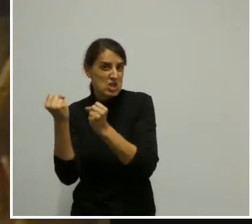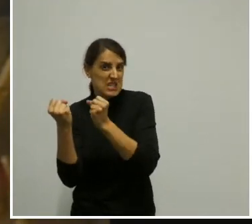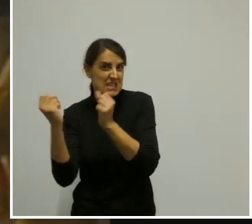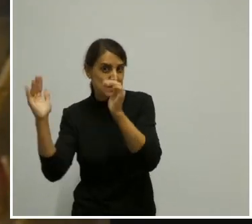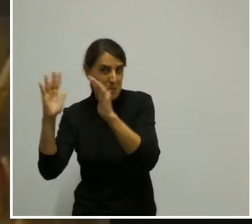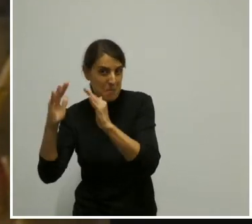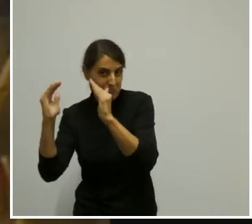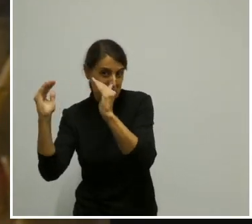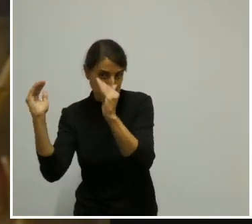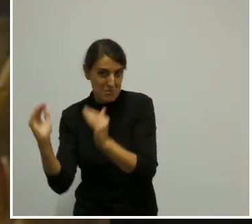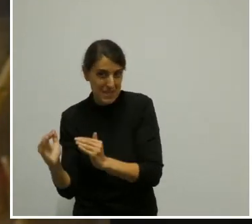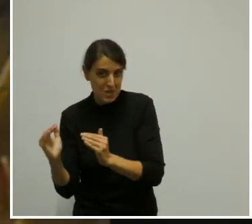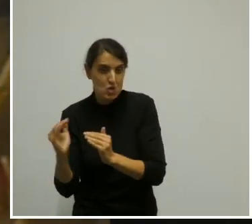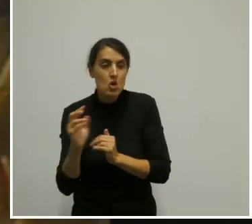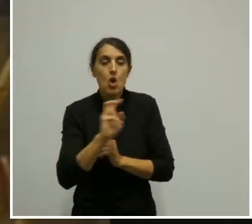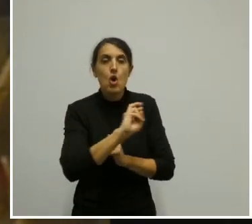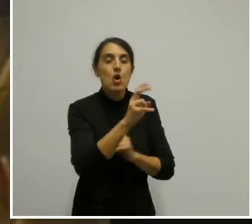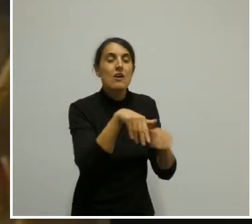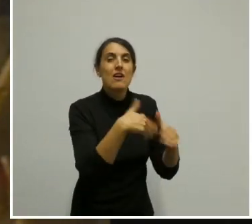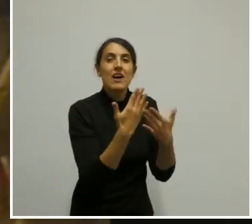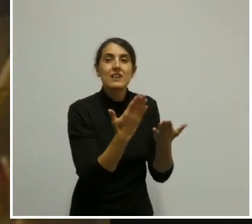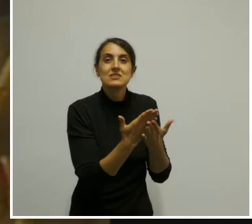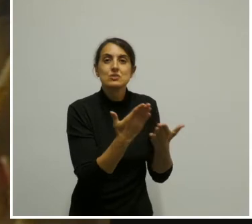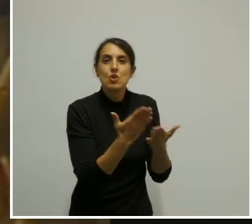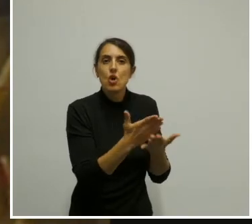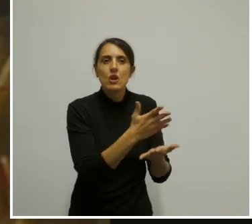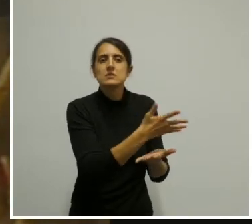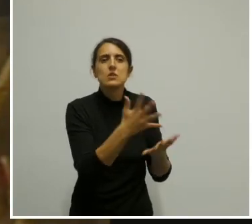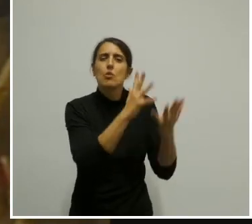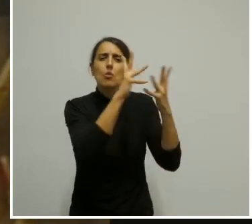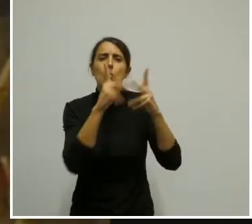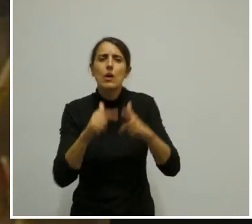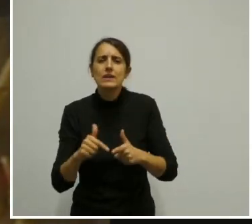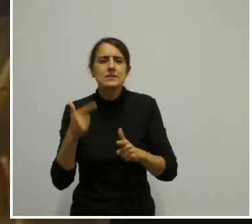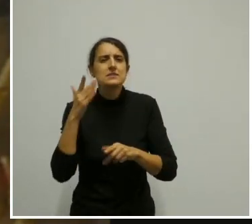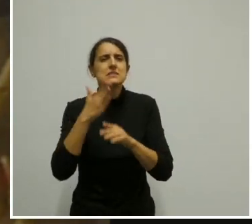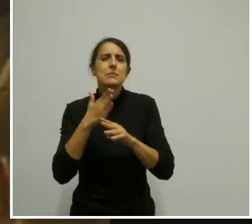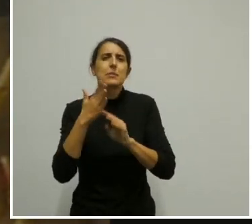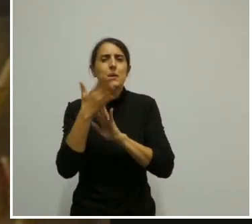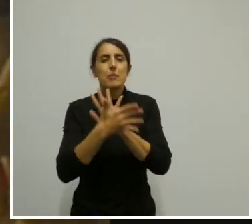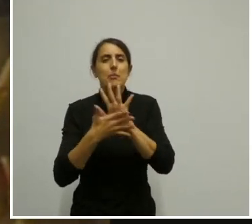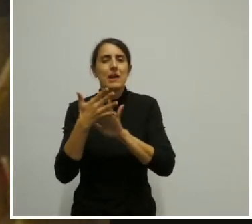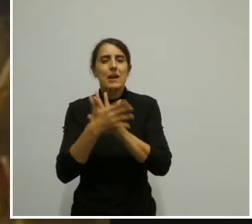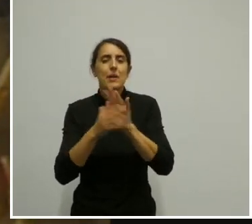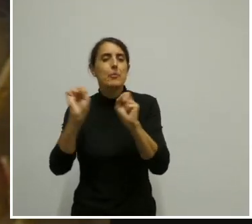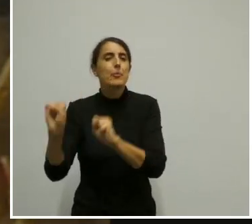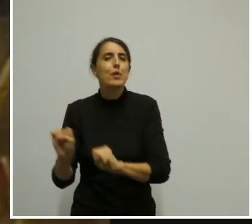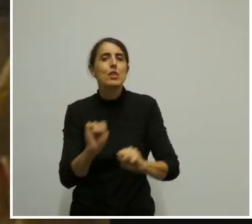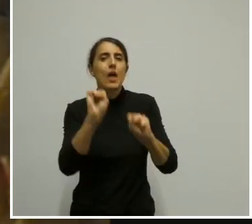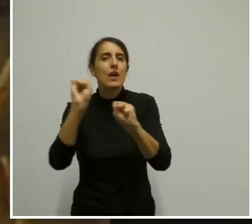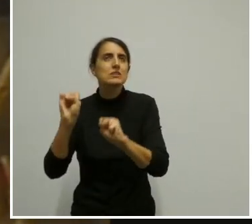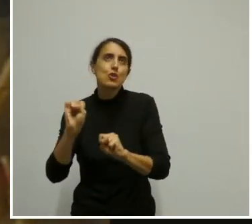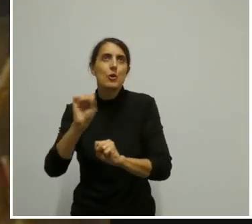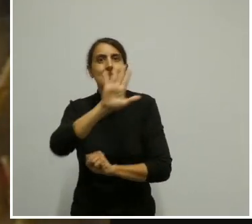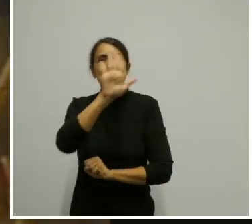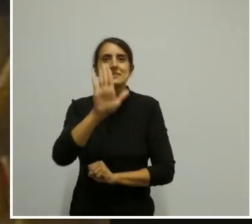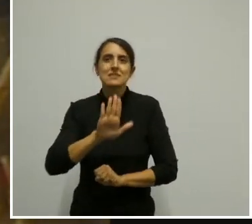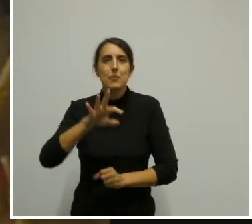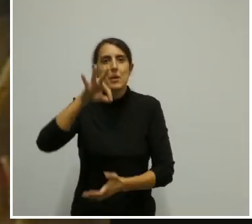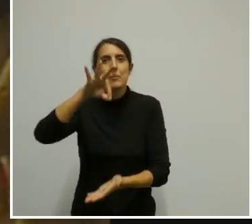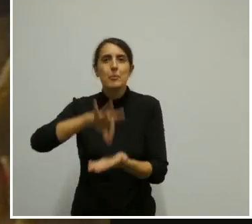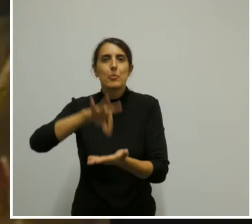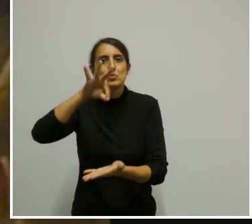sempre parlem de protegir les escoles com una cosa puntual i no hauria de ser així, hauria de ser una